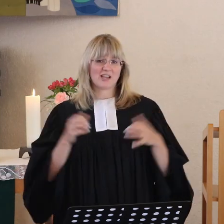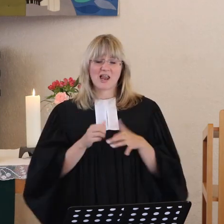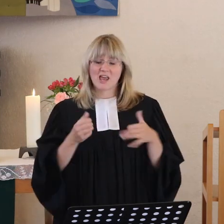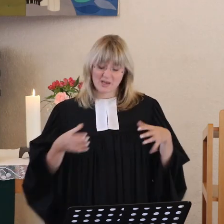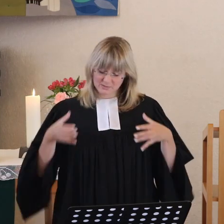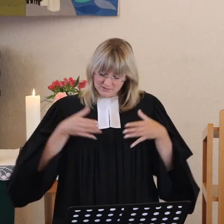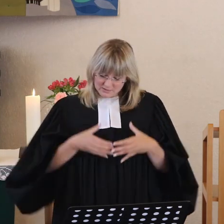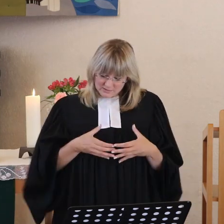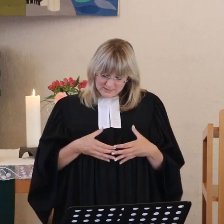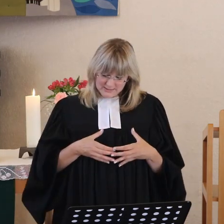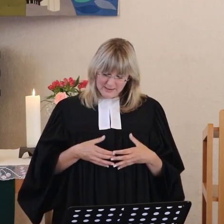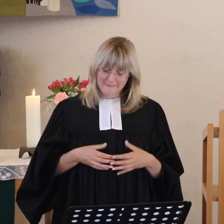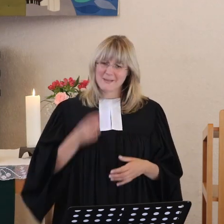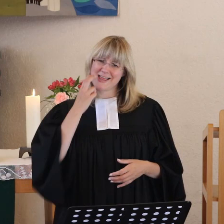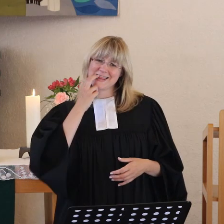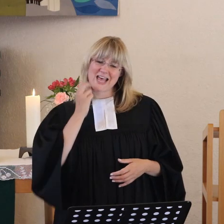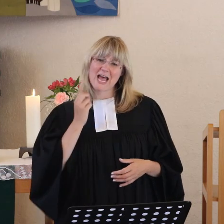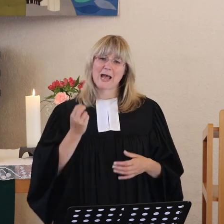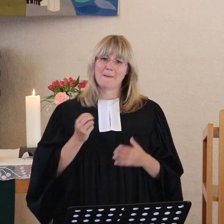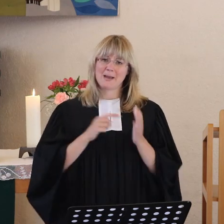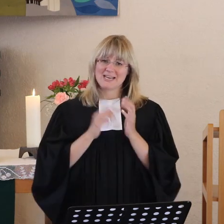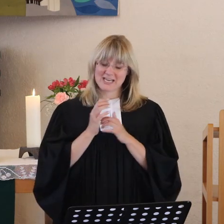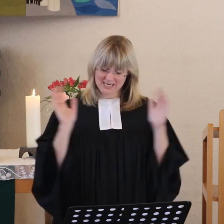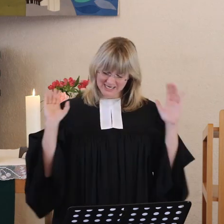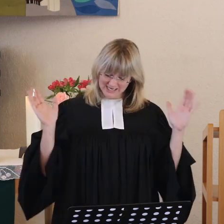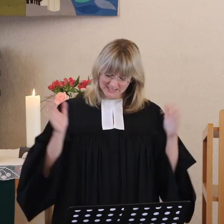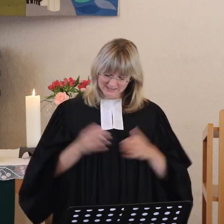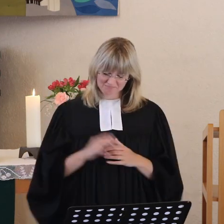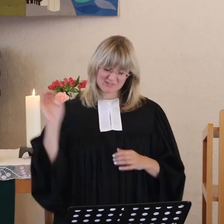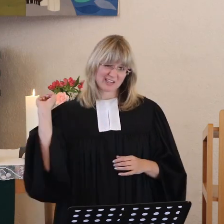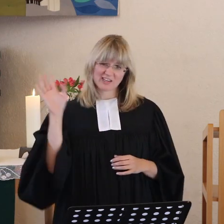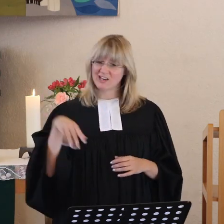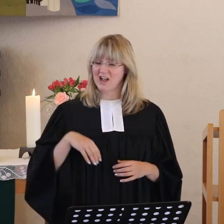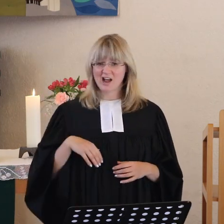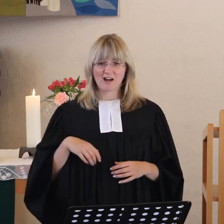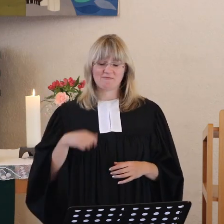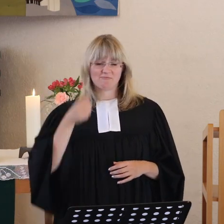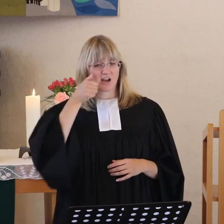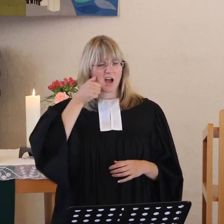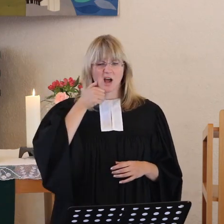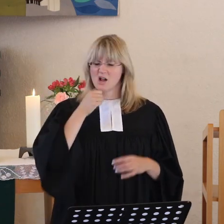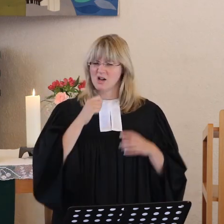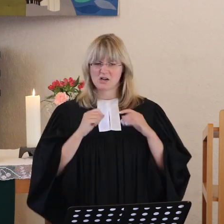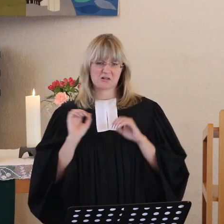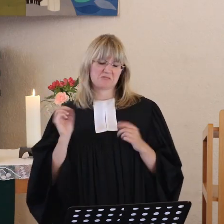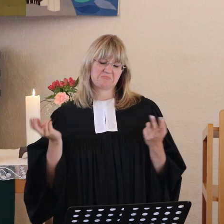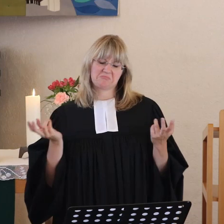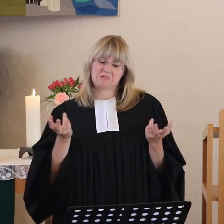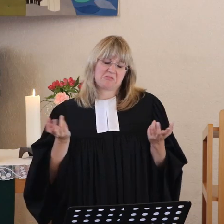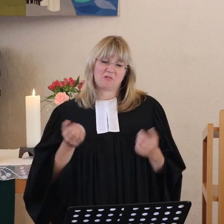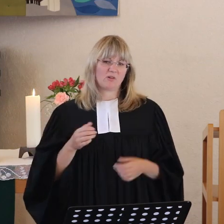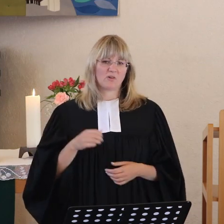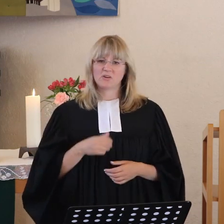eine Gemeinschaft sein könnte, die im Namen Jesu zusammenkommt. Die